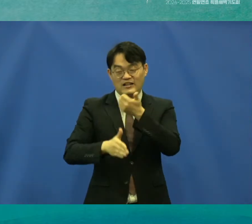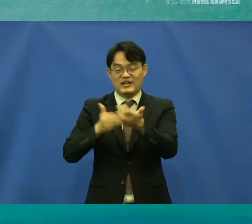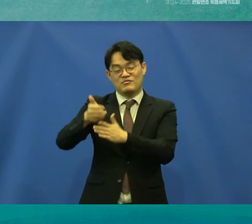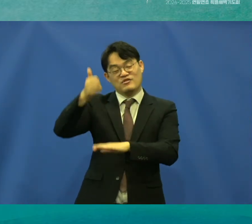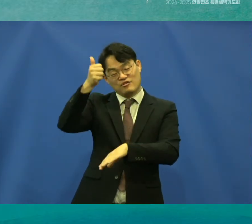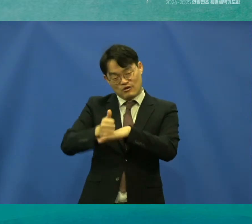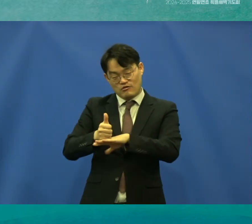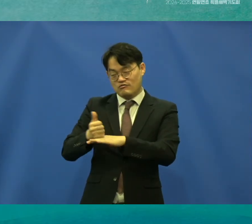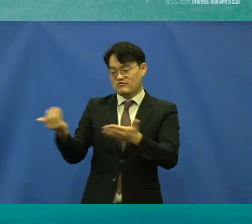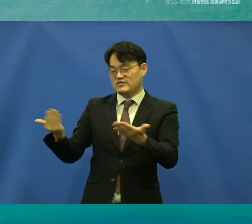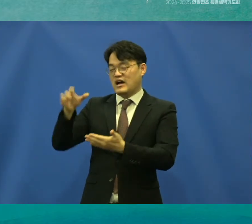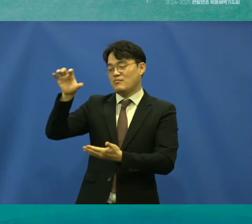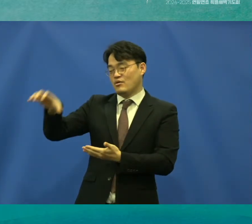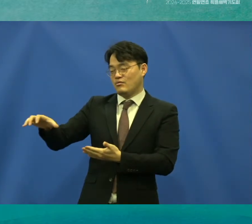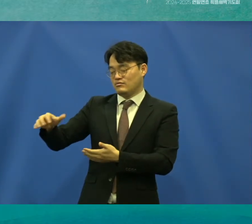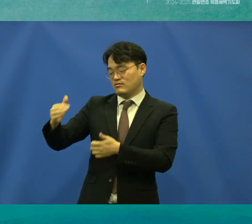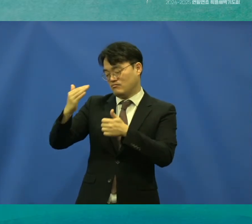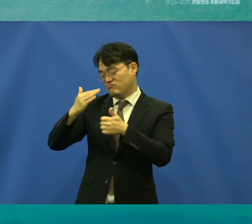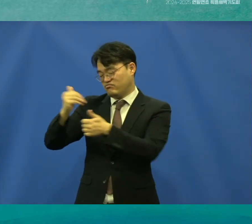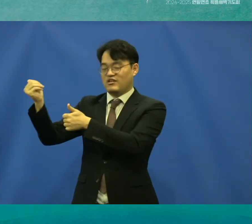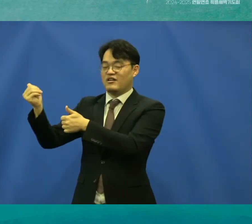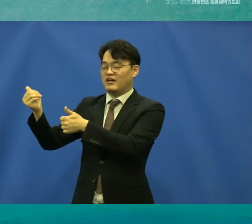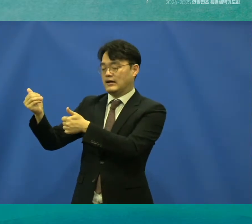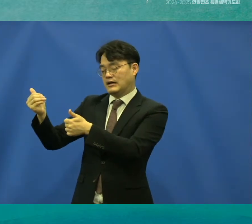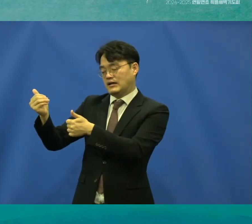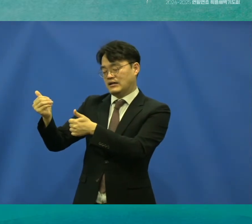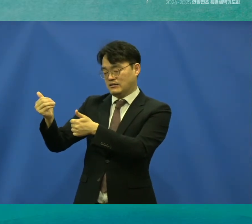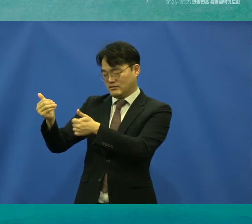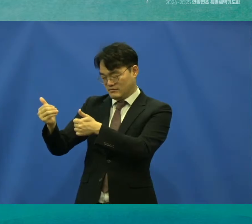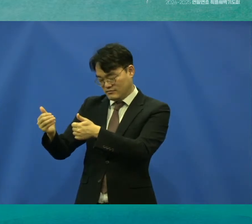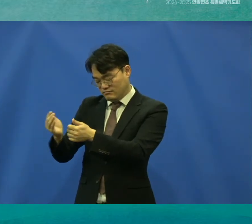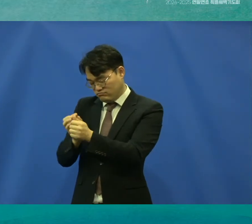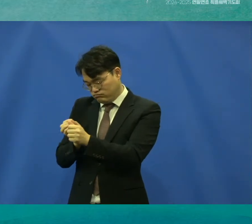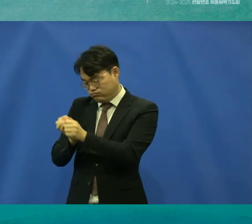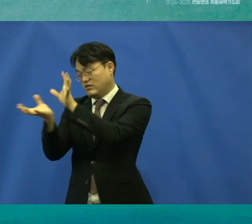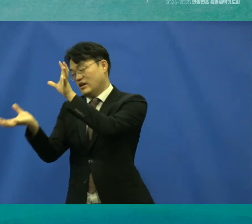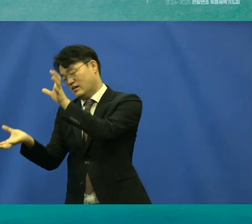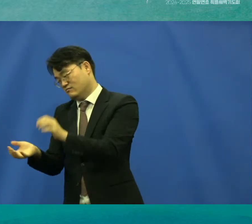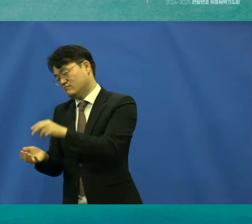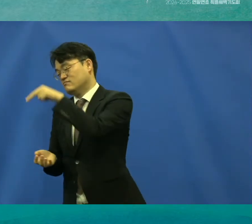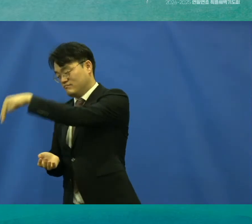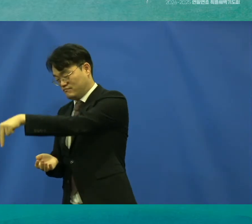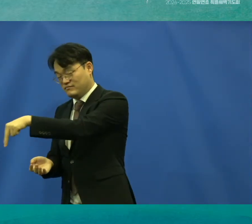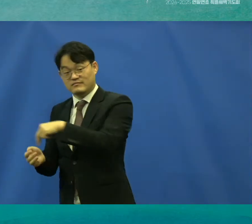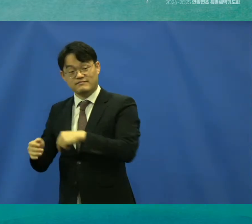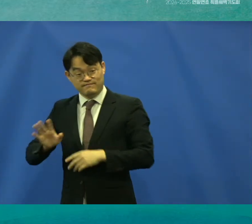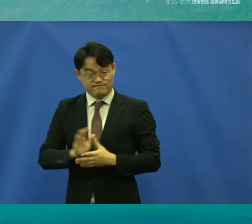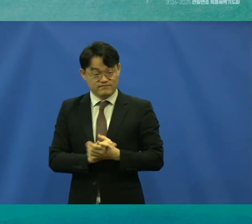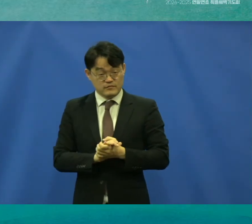40일 만에 니느웨가 무너지리라. 그 말씀이 그대로 이루어지기를 바랬습니다.